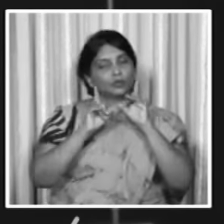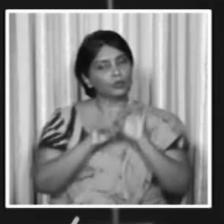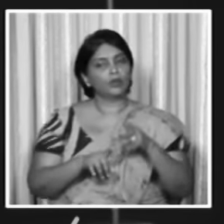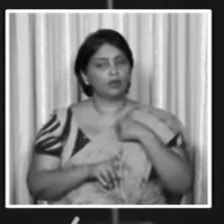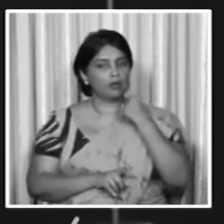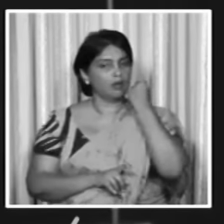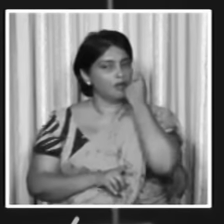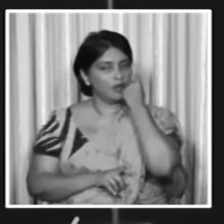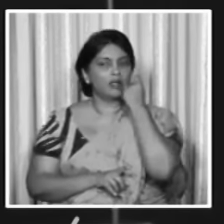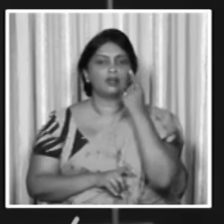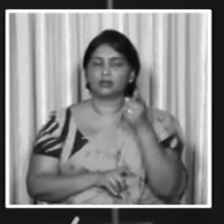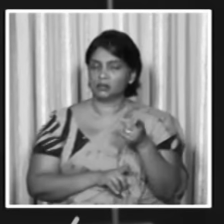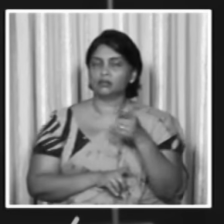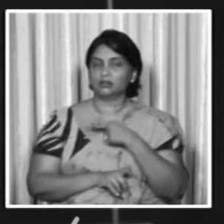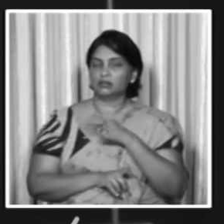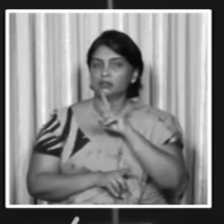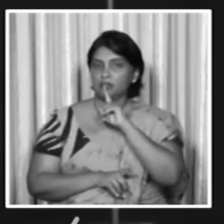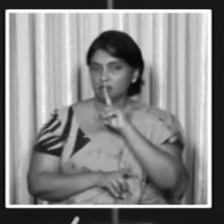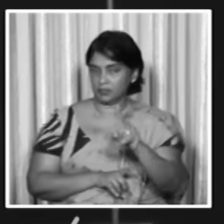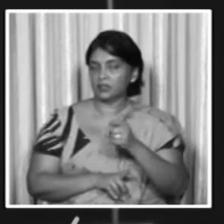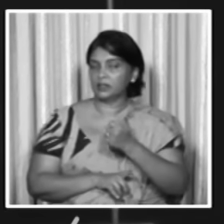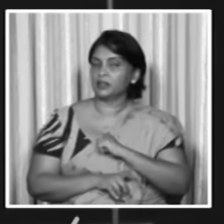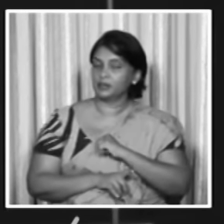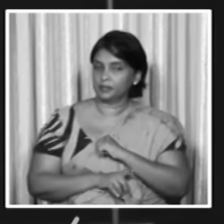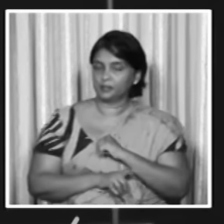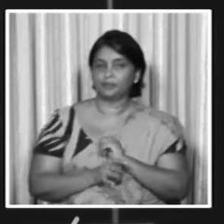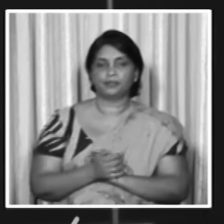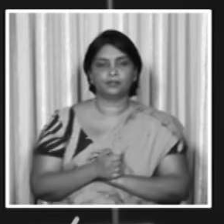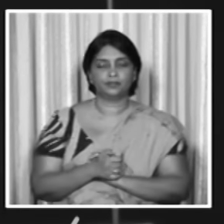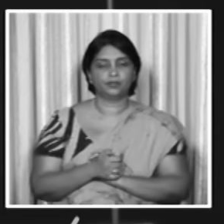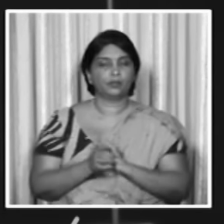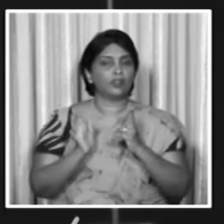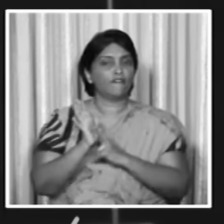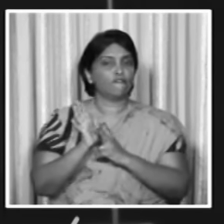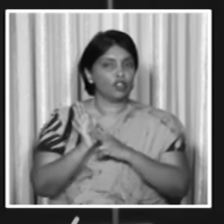என்பதை அமைச்சராக இருக்கின்ற விதுர விக்ரமநாயக்க அவர்கள், அவர் ஒரு நேர்மையான